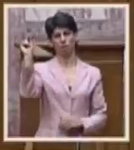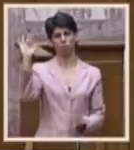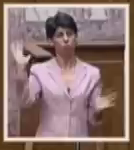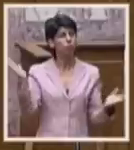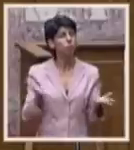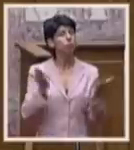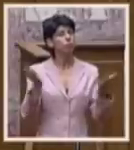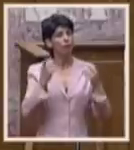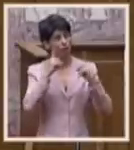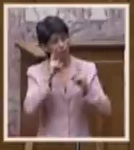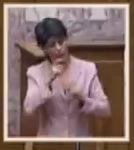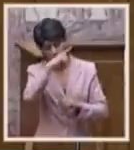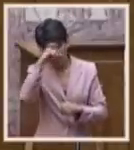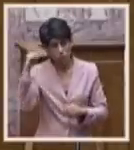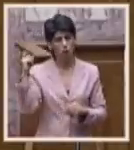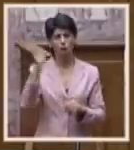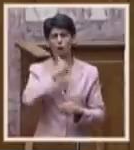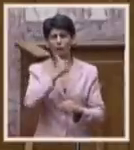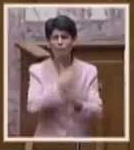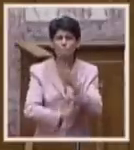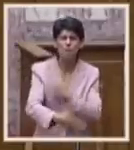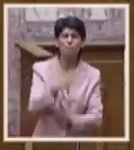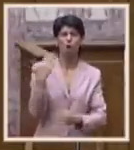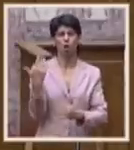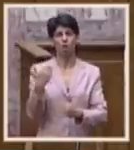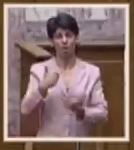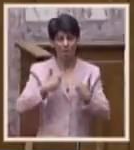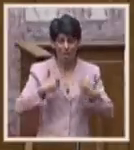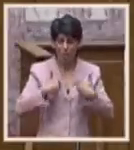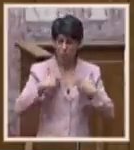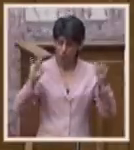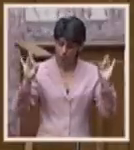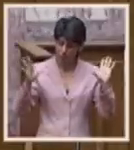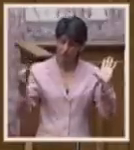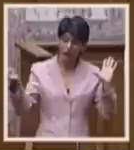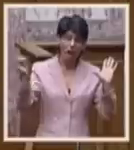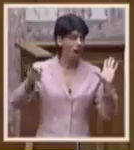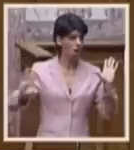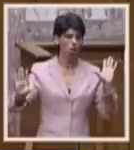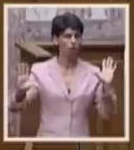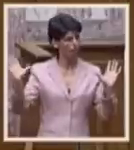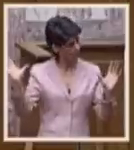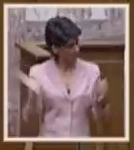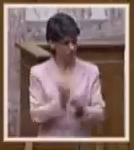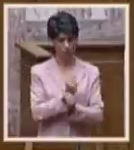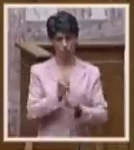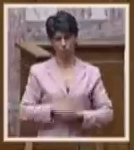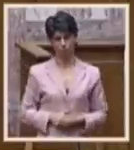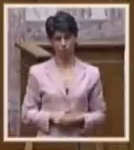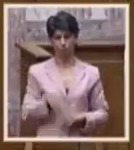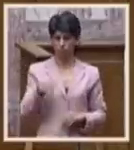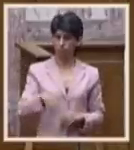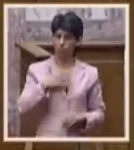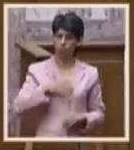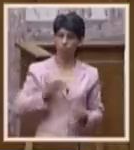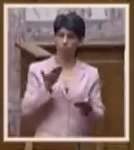δύσκολο και επίπονο και αν είναι, εμείς και κανένας άλλος θα το καταφέρουμε. Θέλω εδώ να